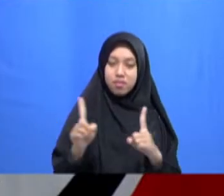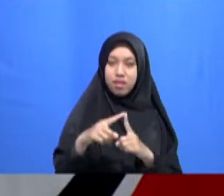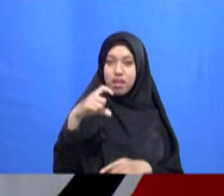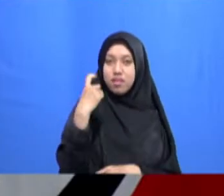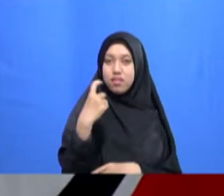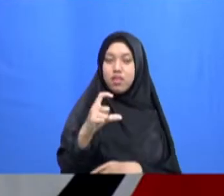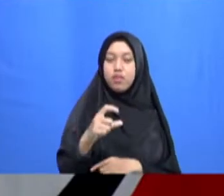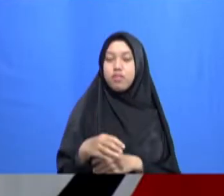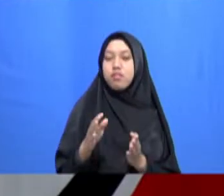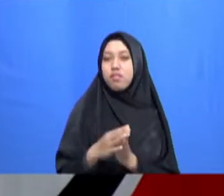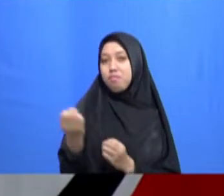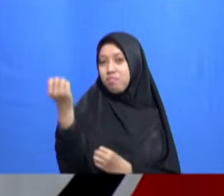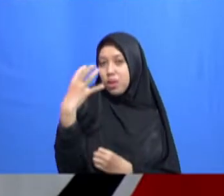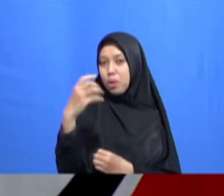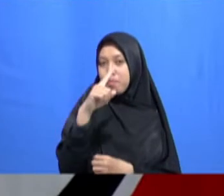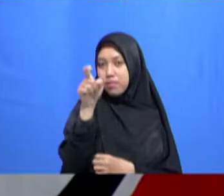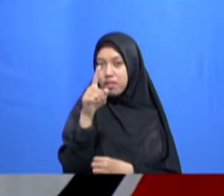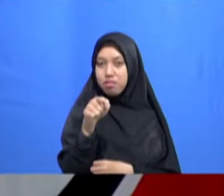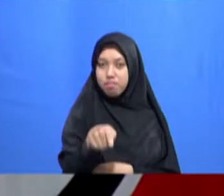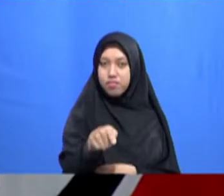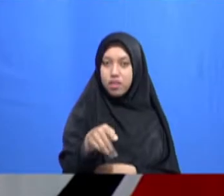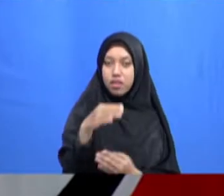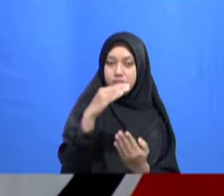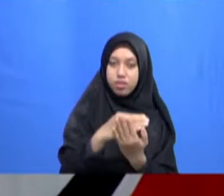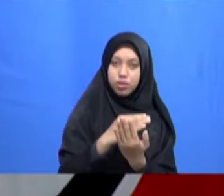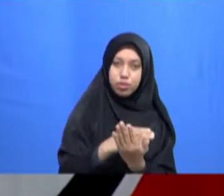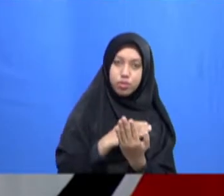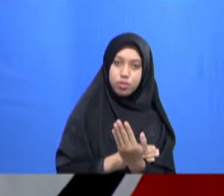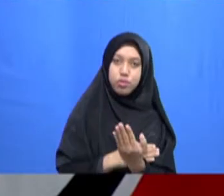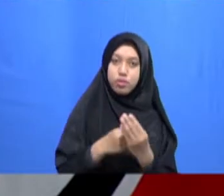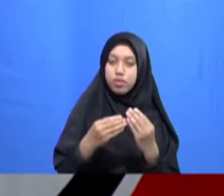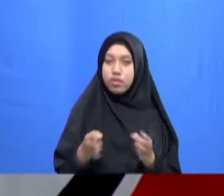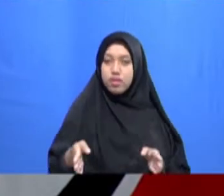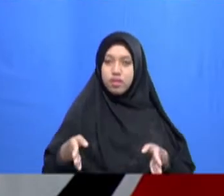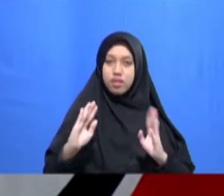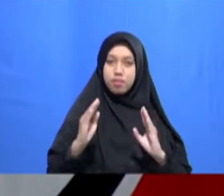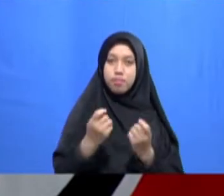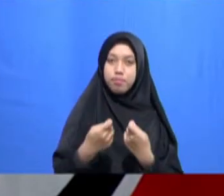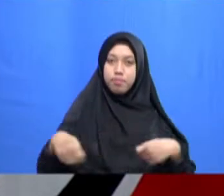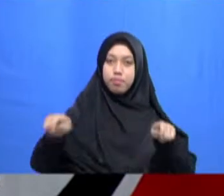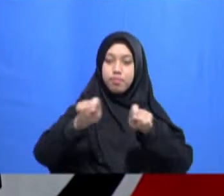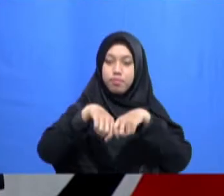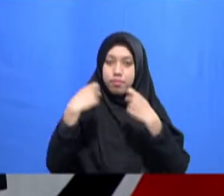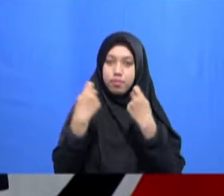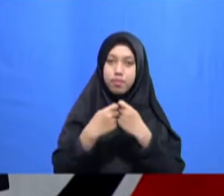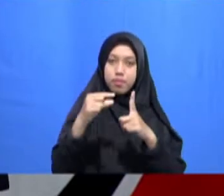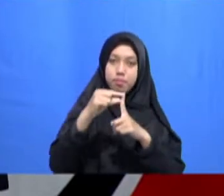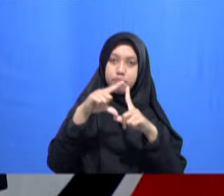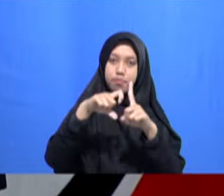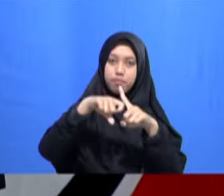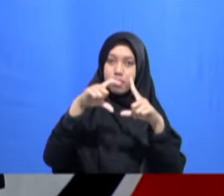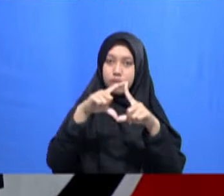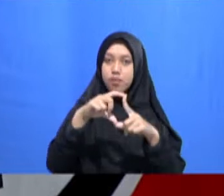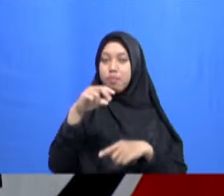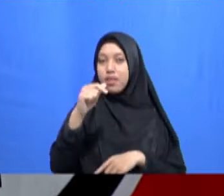akan menjawab pertanyaan-pertanyaan strategis yang telah disiapkan oleh tim pakar yang tentunya terkait dengan tema yang diangkat pada pagi